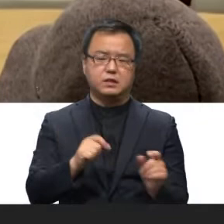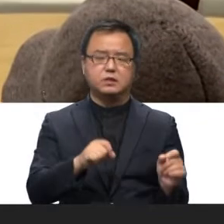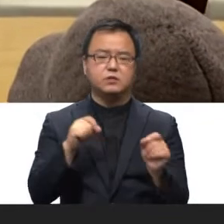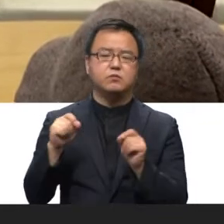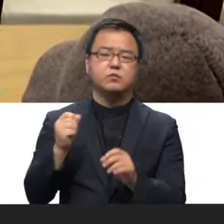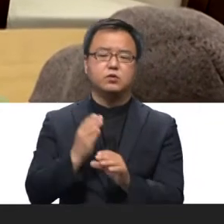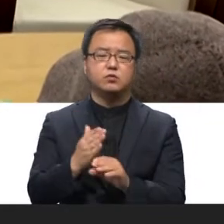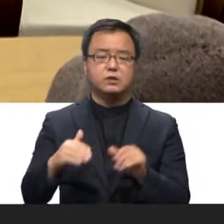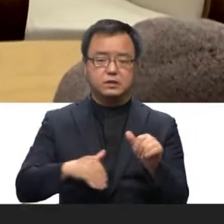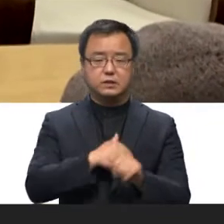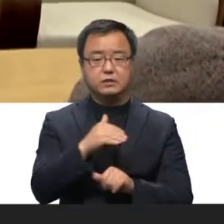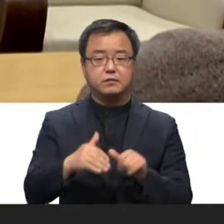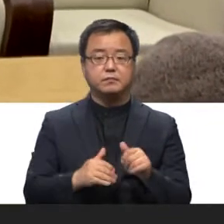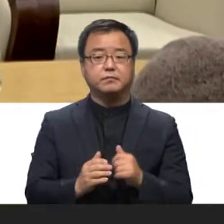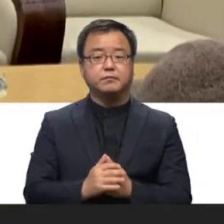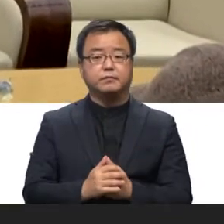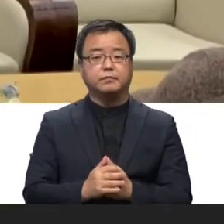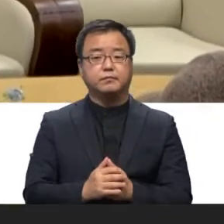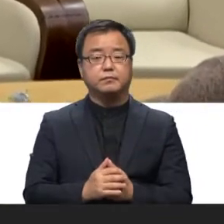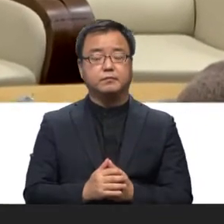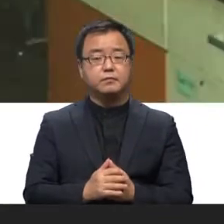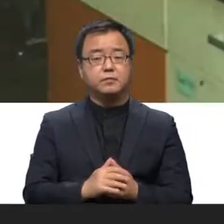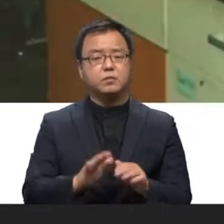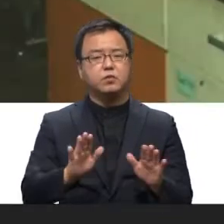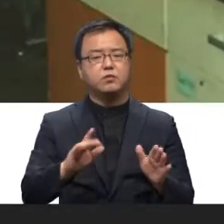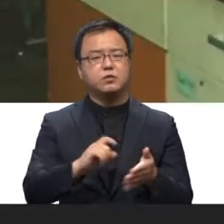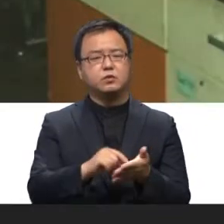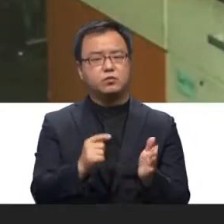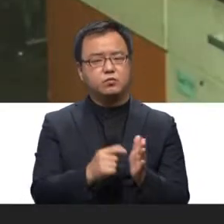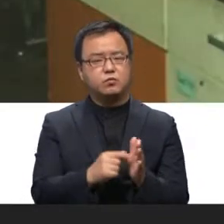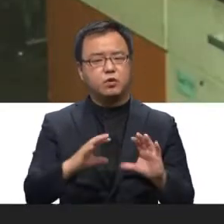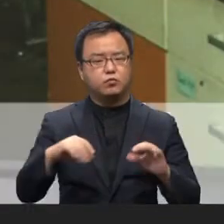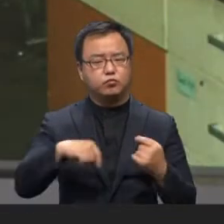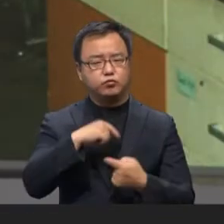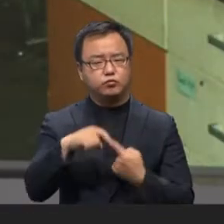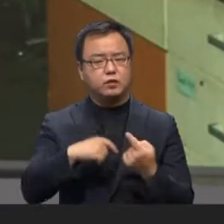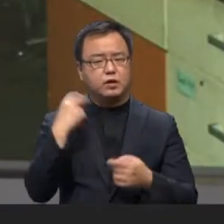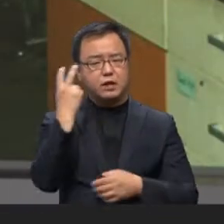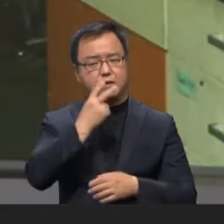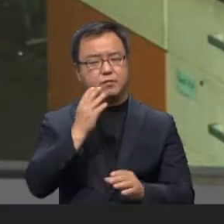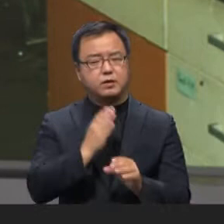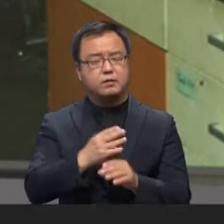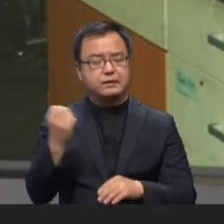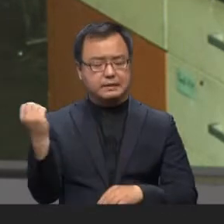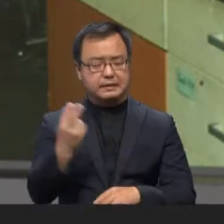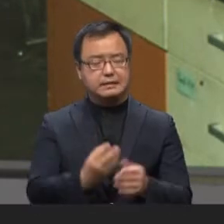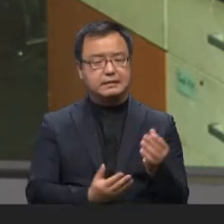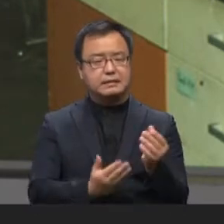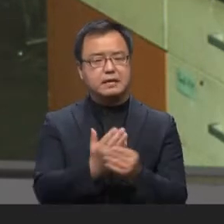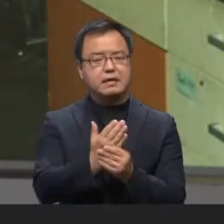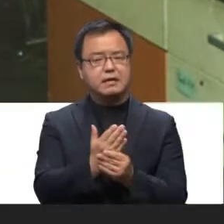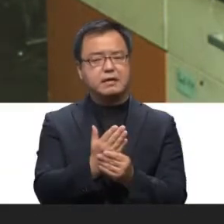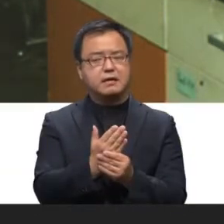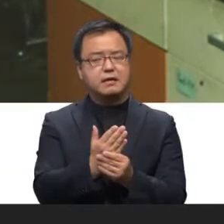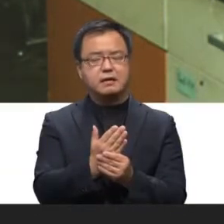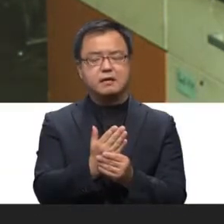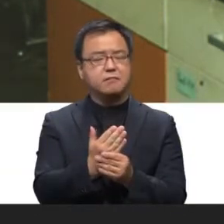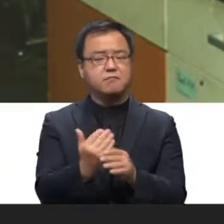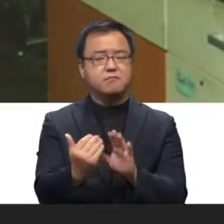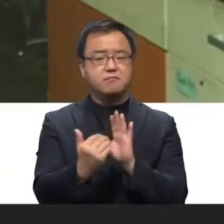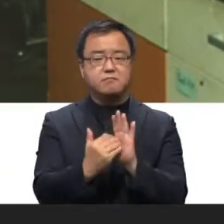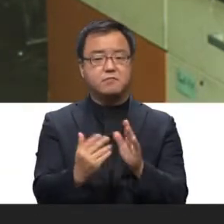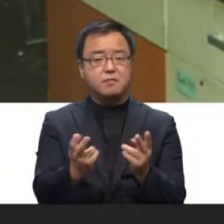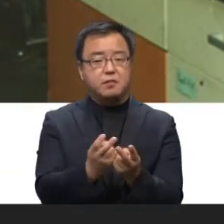그렇습니다. 오늘 그런 만큼 또 진행된 국정감사에서도 재발 방지 대책이 없다는 지적이